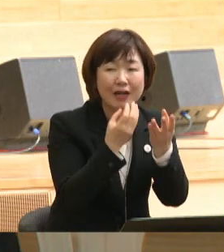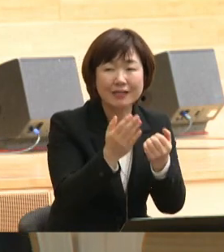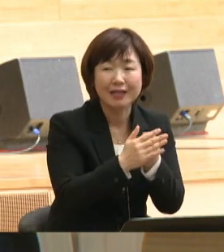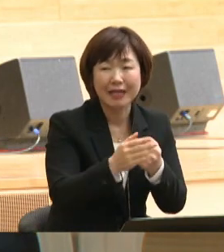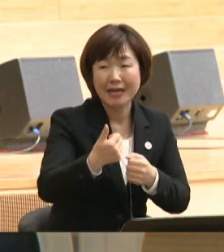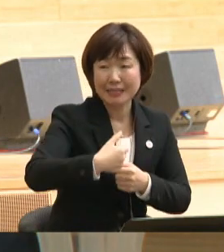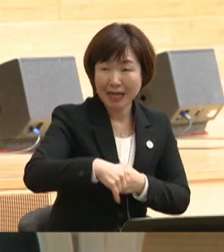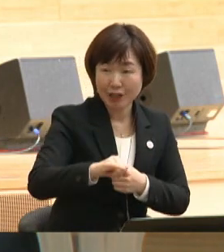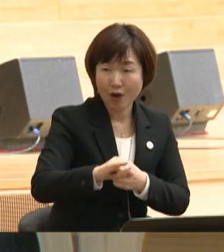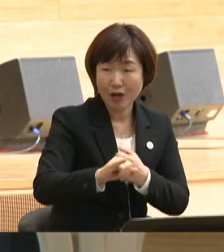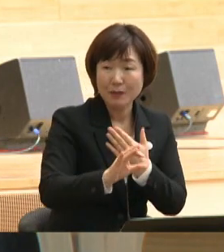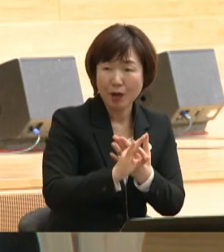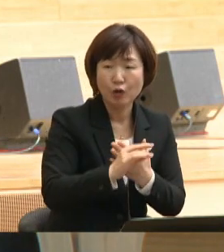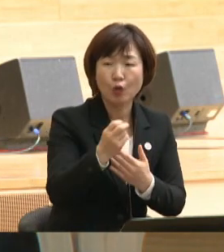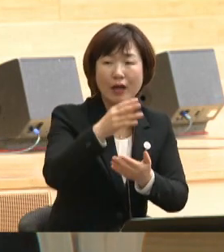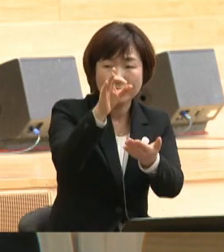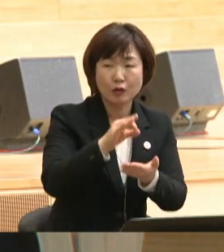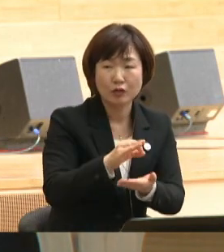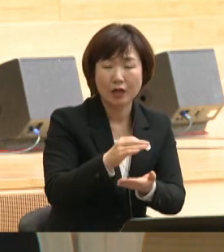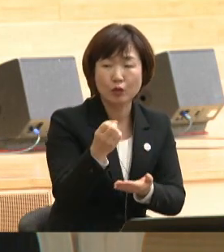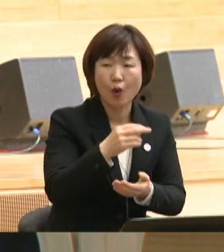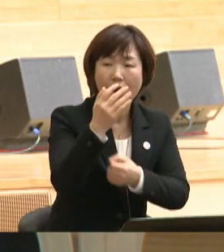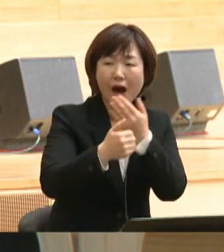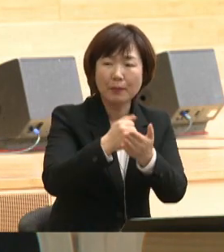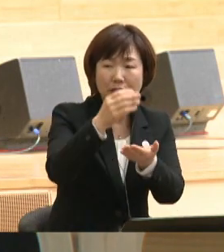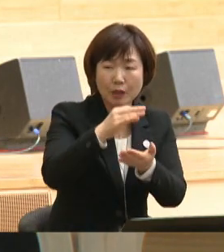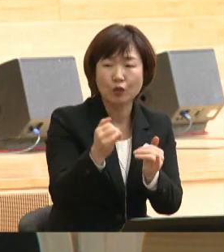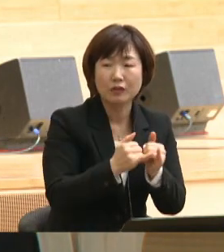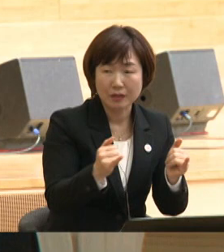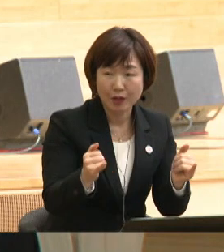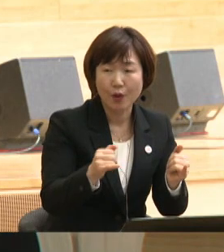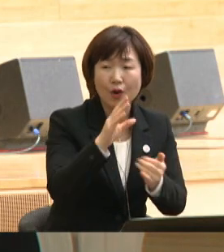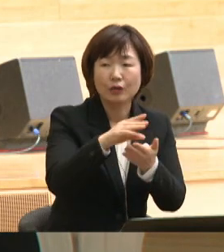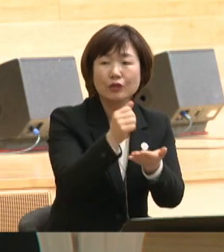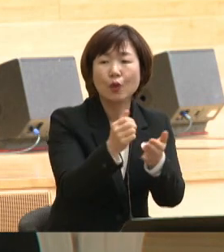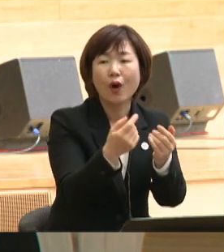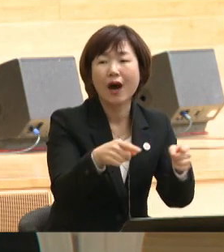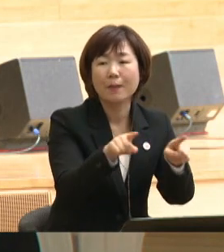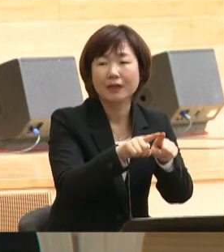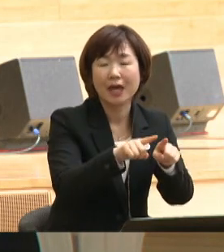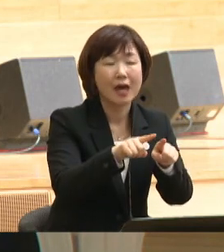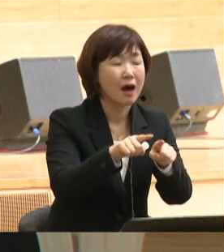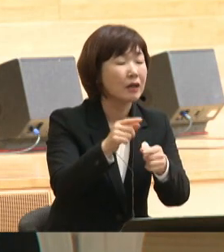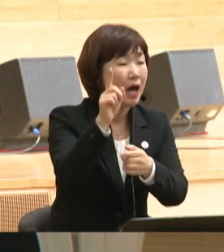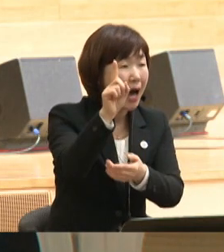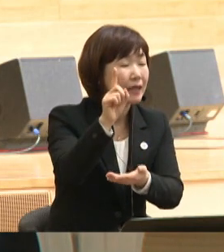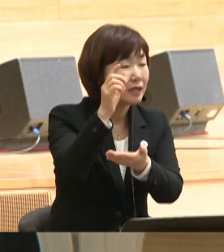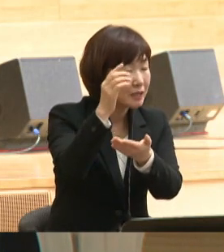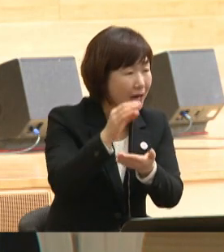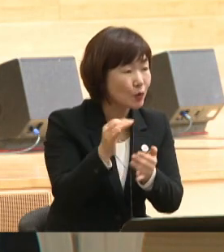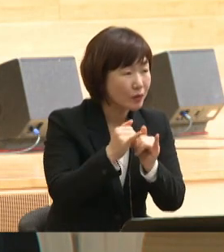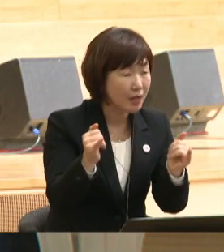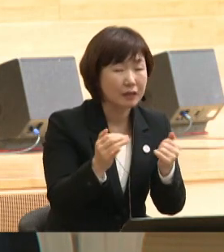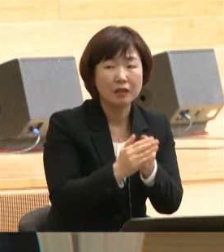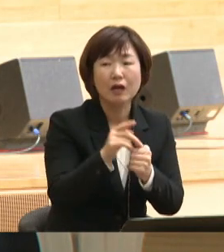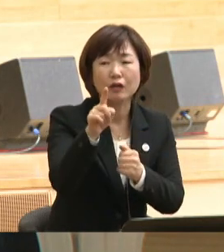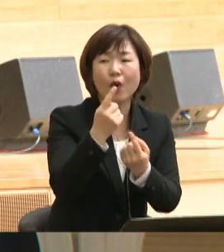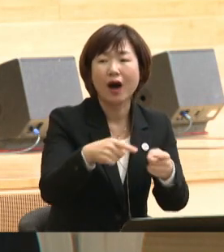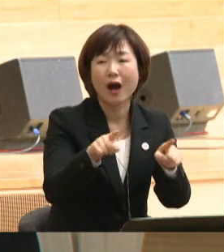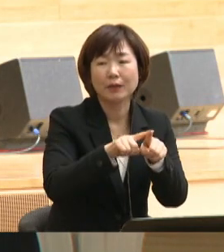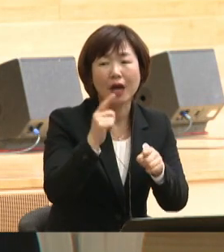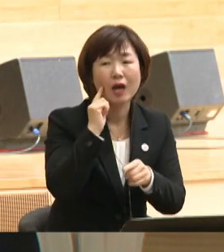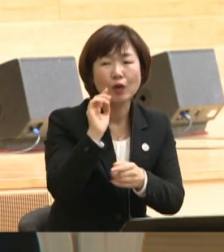자녀이며 또한 상속자 그 하나님의 상속자요 그리스도와 함께 한 상속자니 우리가 그와 함께